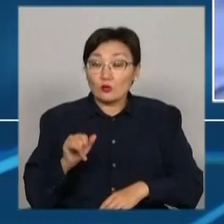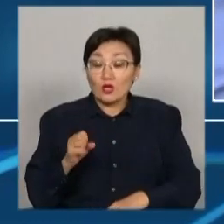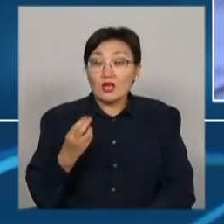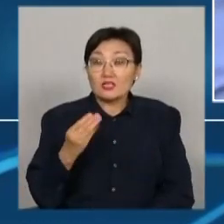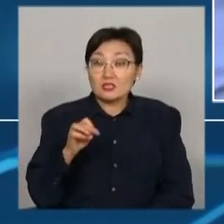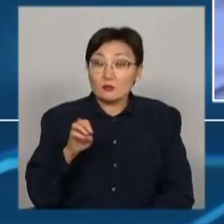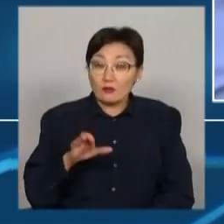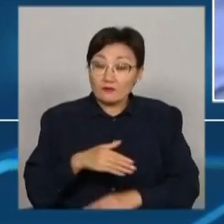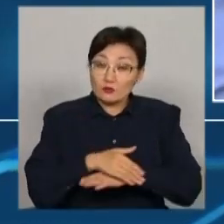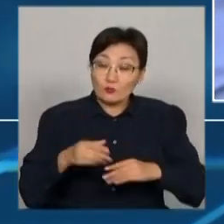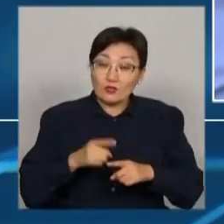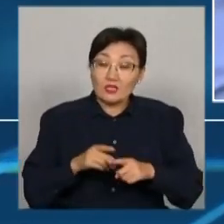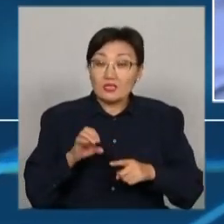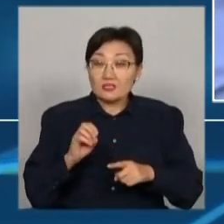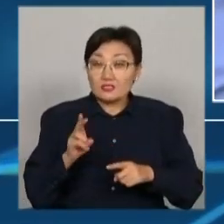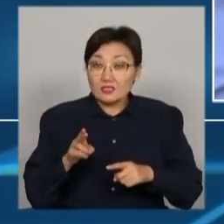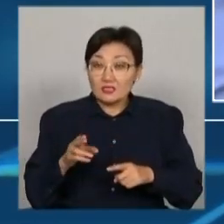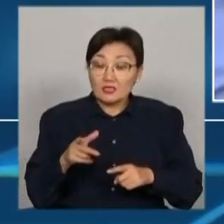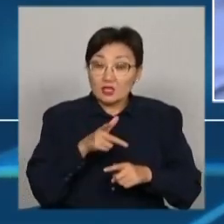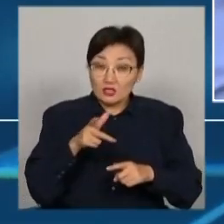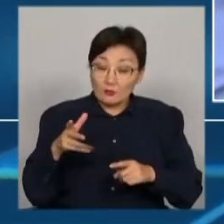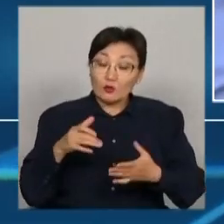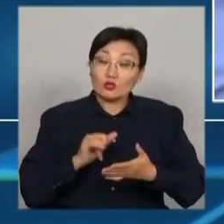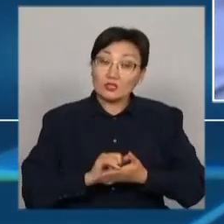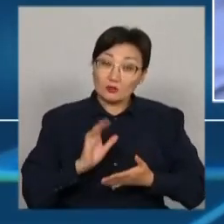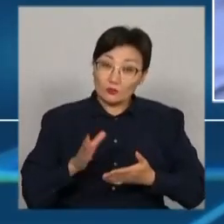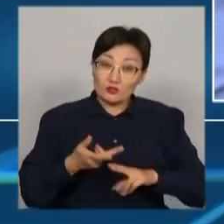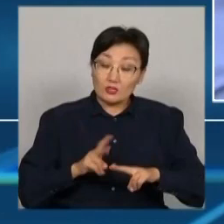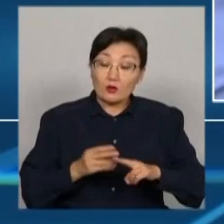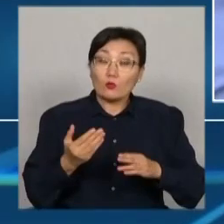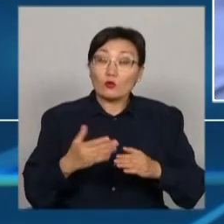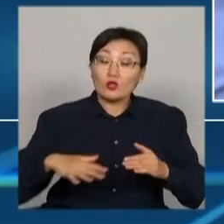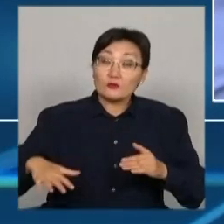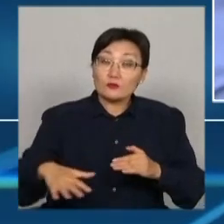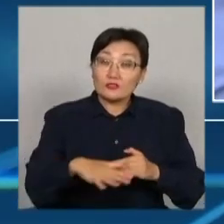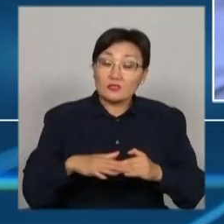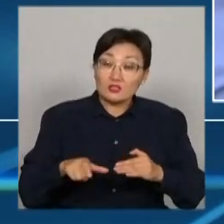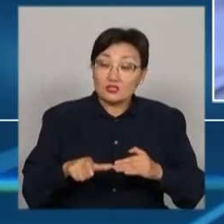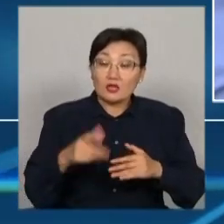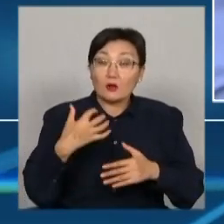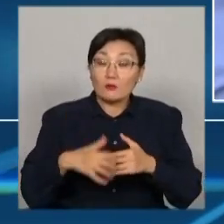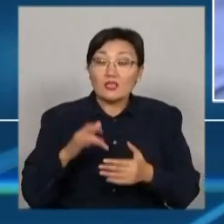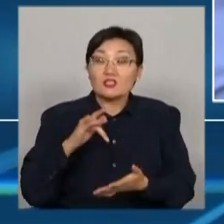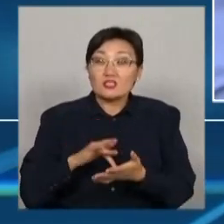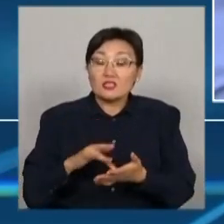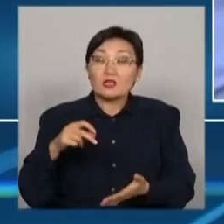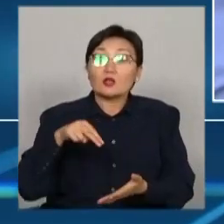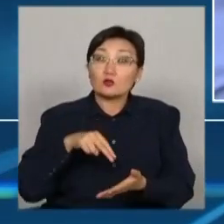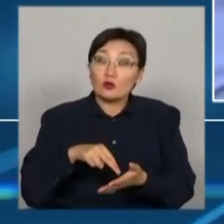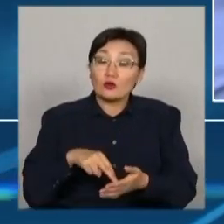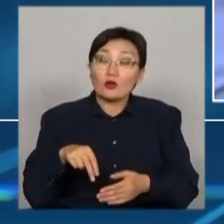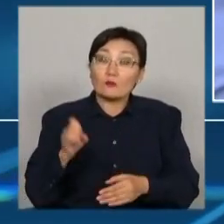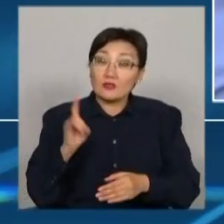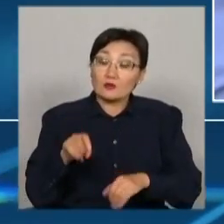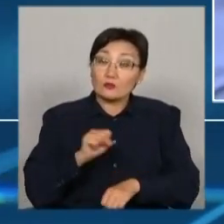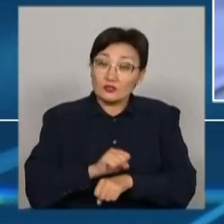қиылысында сергек бейне камералары орнатылатын болады. Өйткені ол жерде жолдың қақ ортасына шығып кетіп, олар өткен